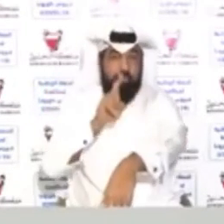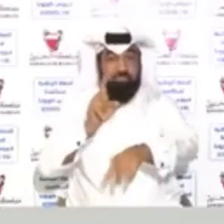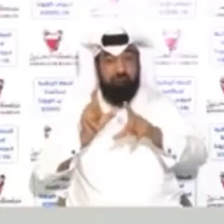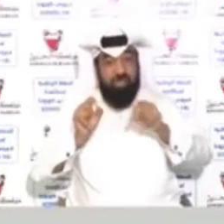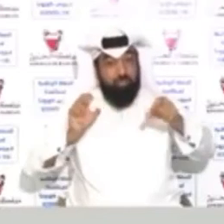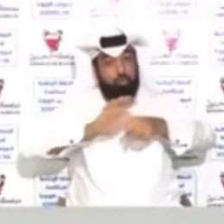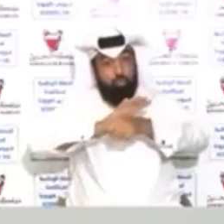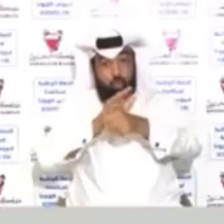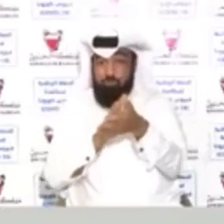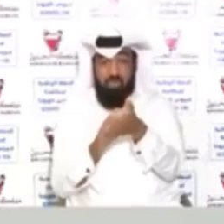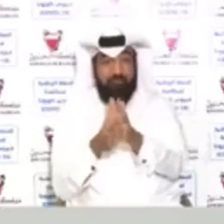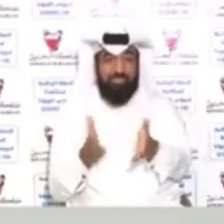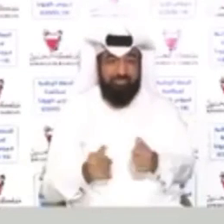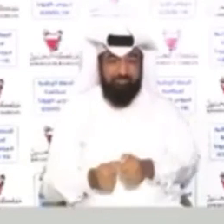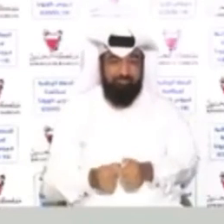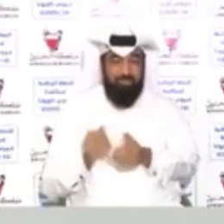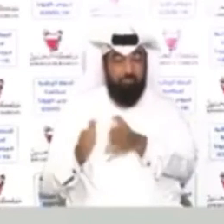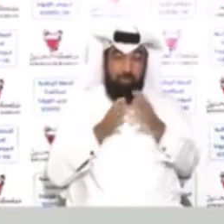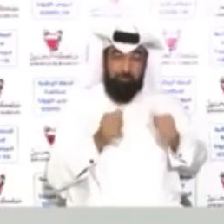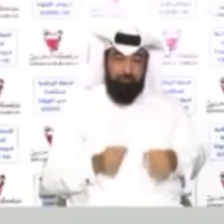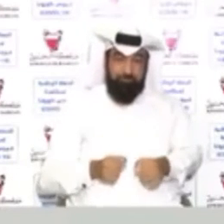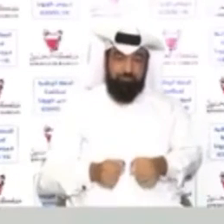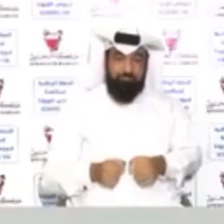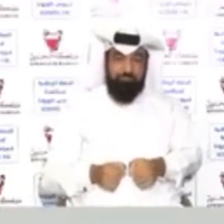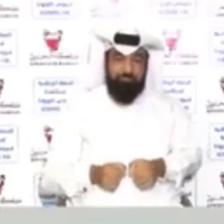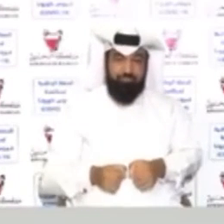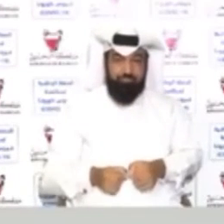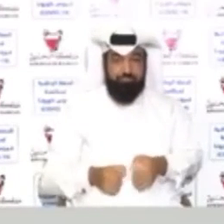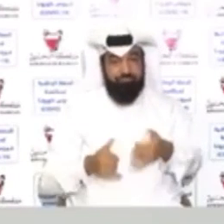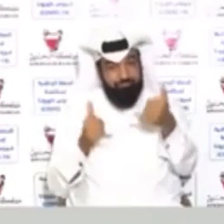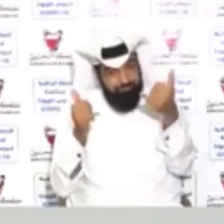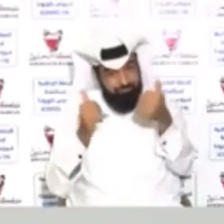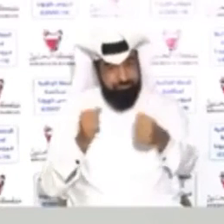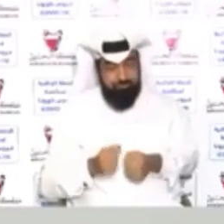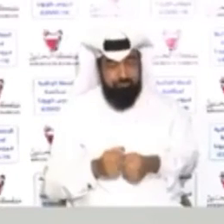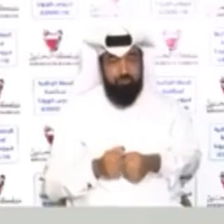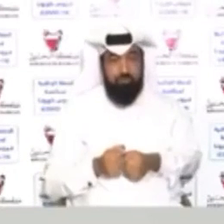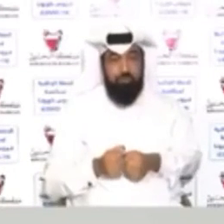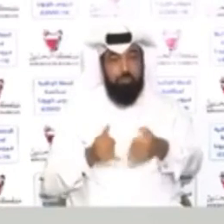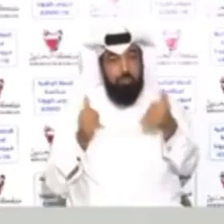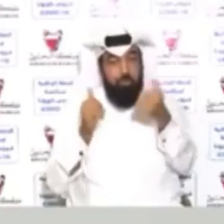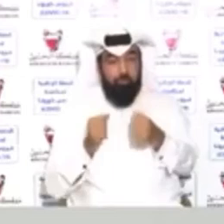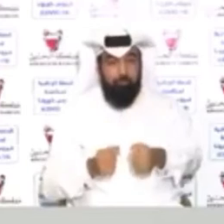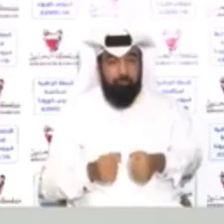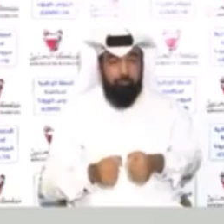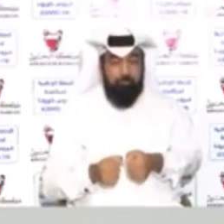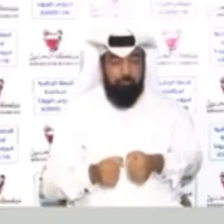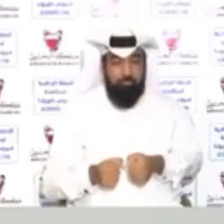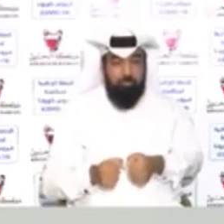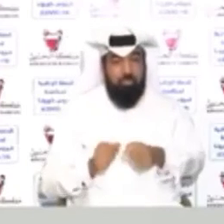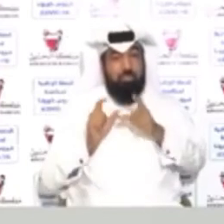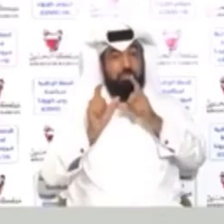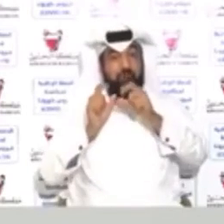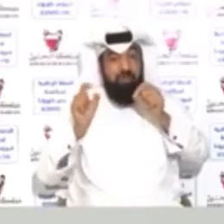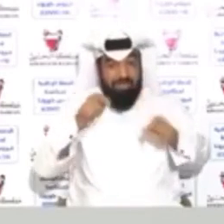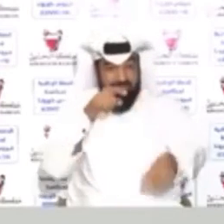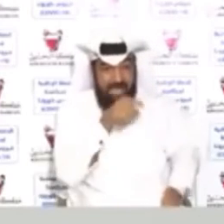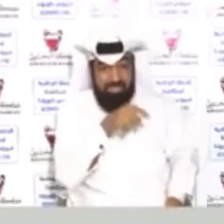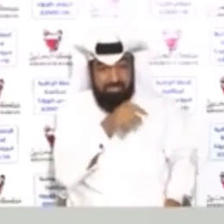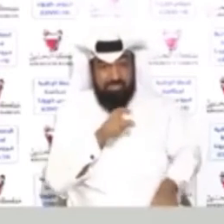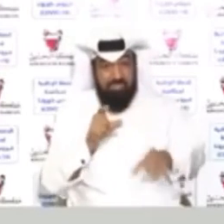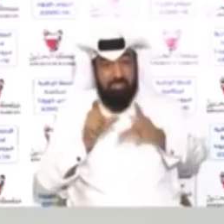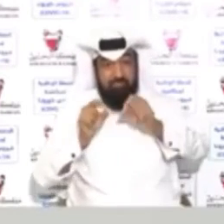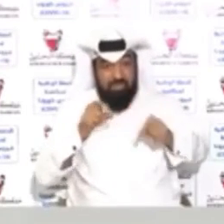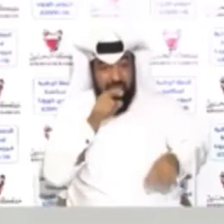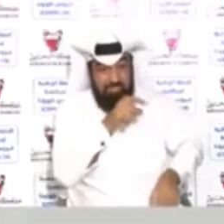للفئة الثانية اللي ما استخدمت التطعيم كذلك ممكن يكون عندها مناعة، أو من إصابته بالفيروس بحيث ذي الفيروس يعني تكون